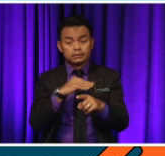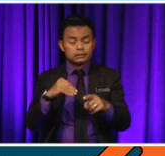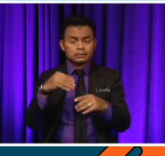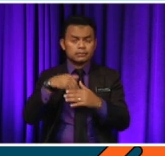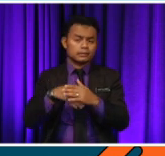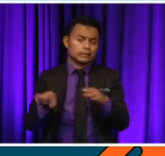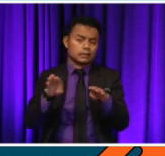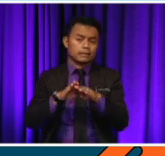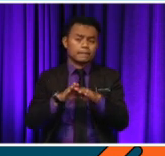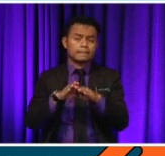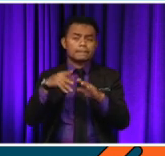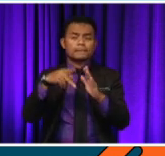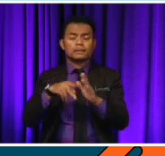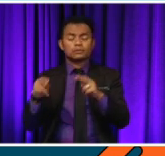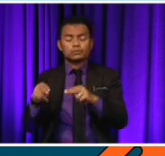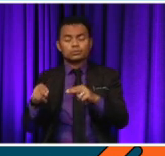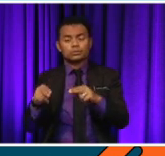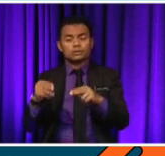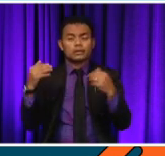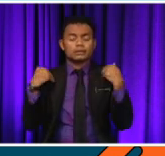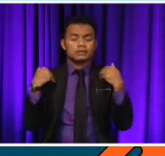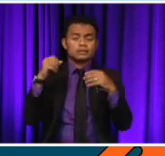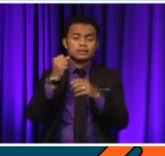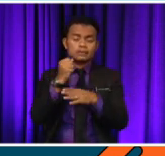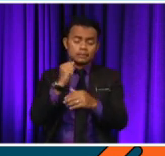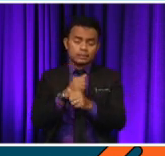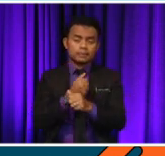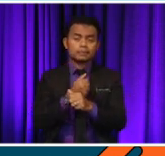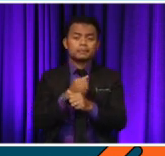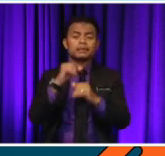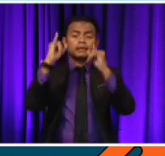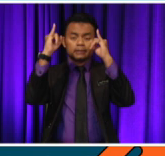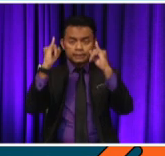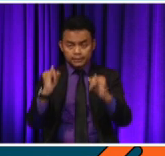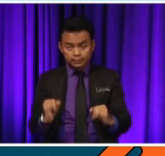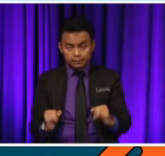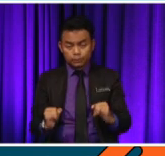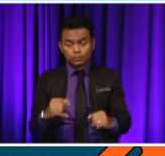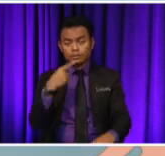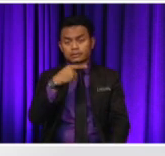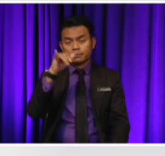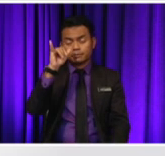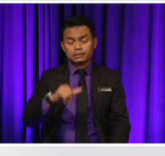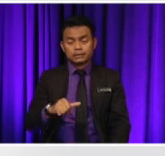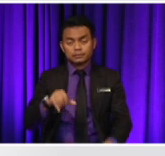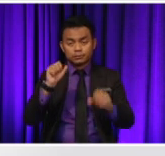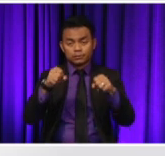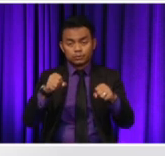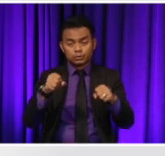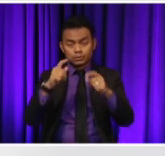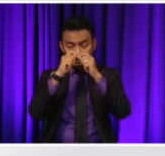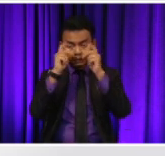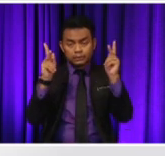perlu ada pada setiap individu Jadi siapa yang boleh enggak Terangkan ataupun yang agak menyenangkan